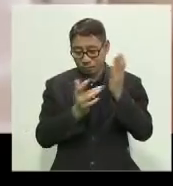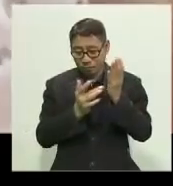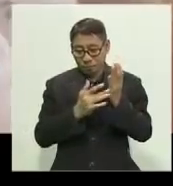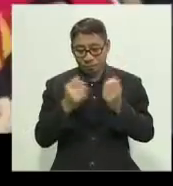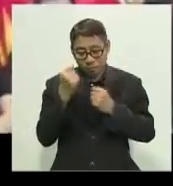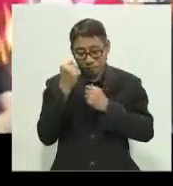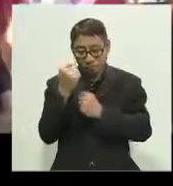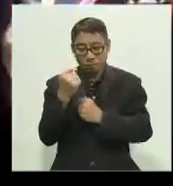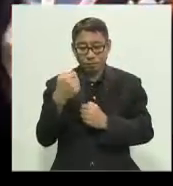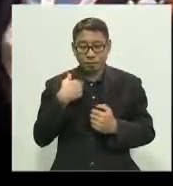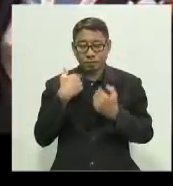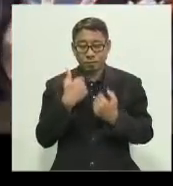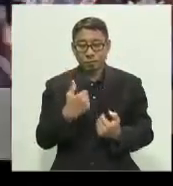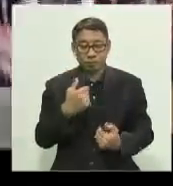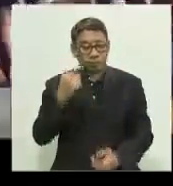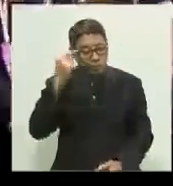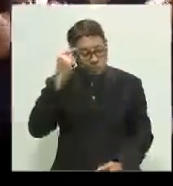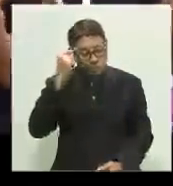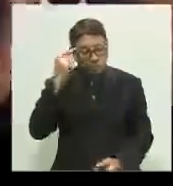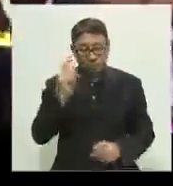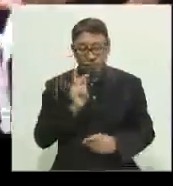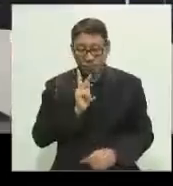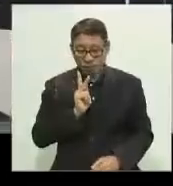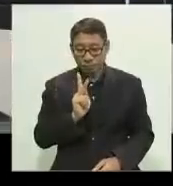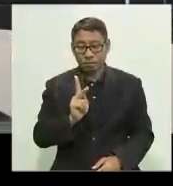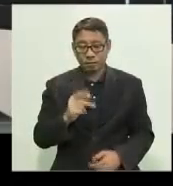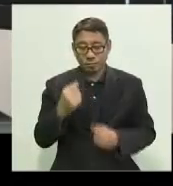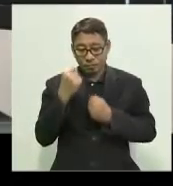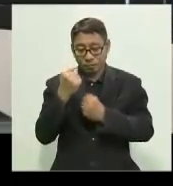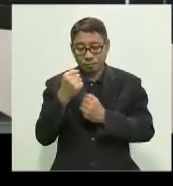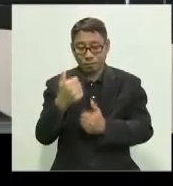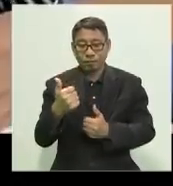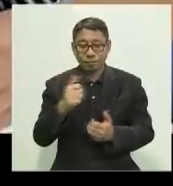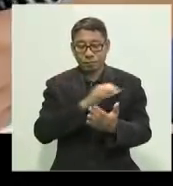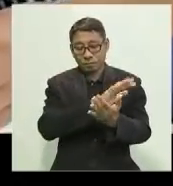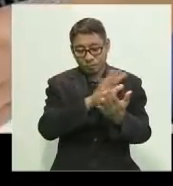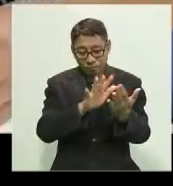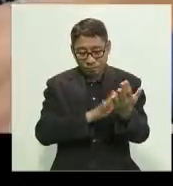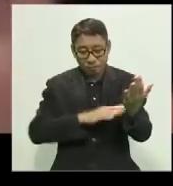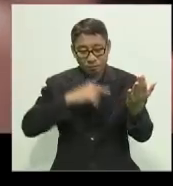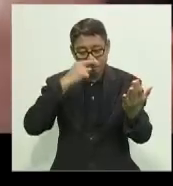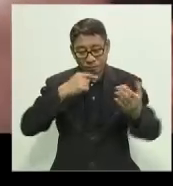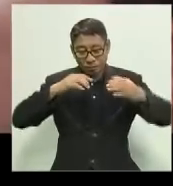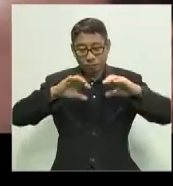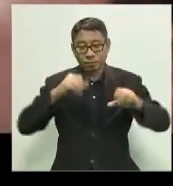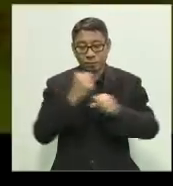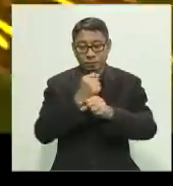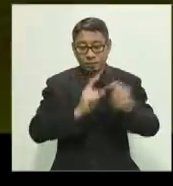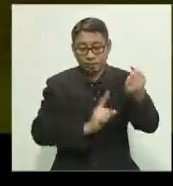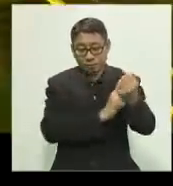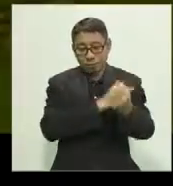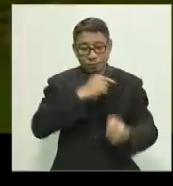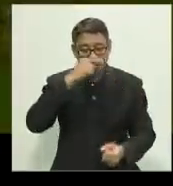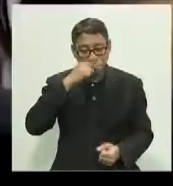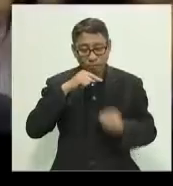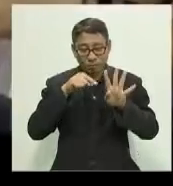ประเทศอื่นขอให้มีไอเดียกล้าลองนะคะสู้ได้อยู่แล้วสำหรับประเทศไทยการที่รัฐบาลทำเพลงแรป